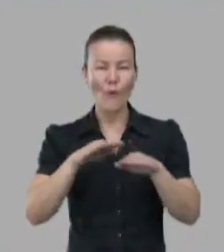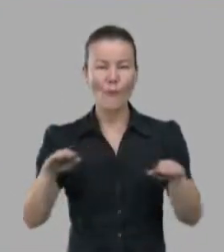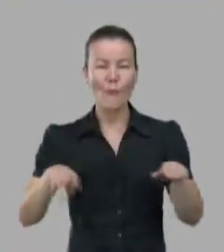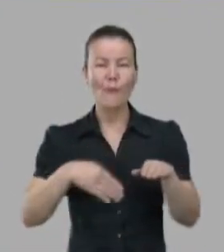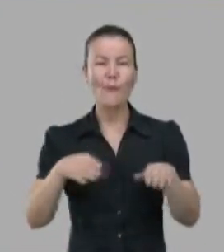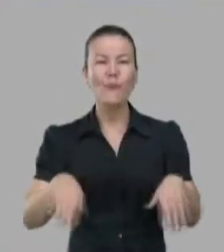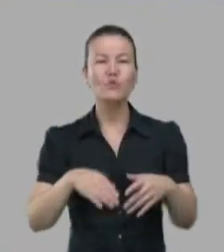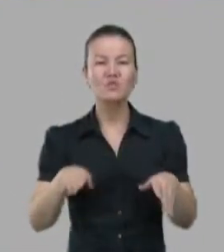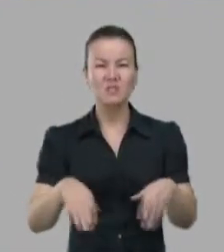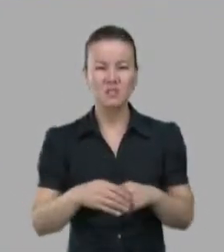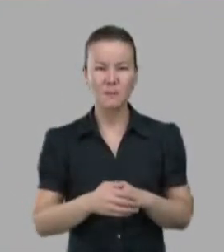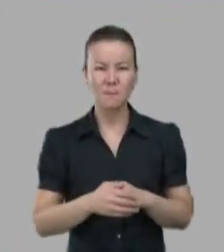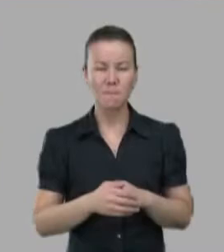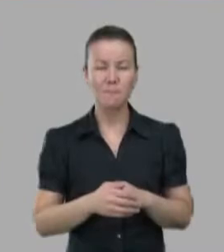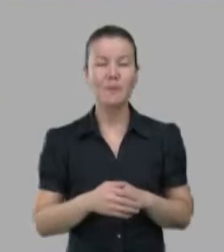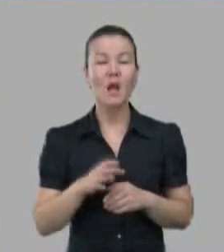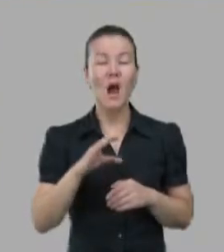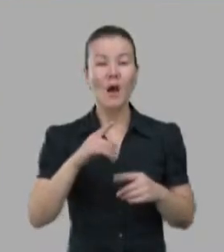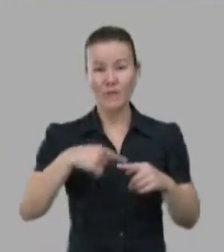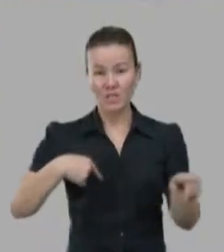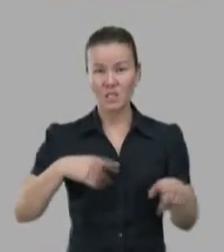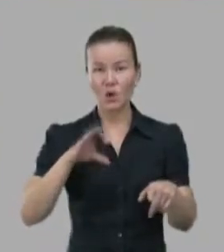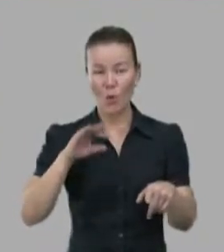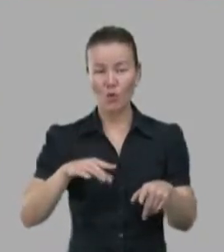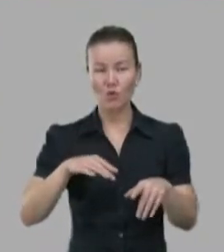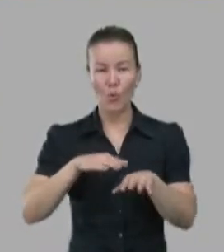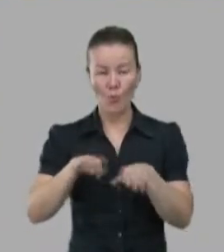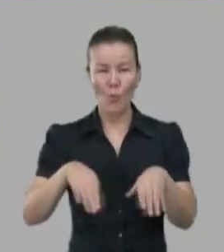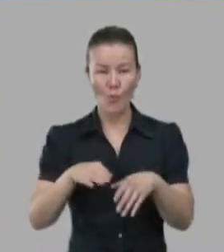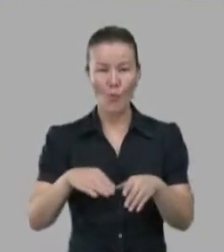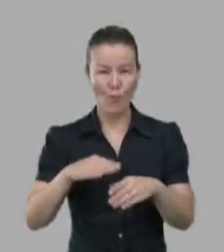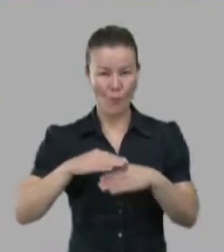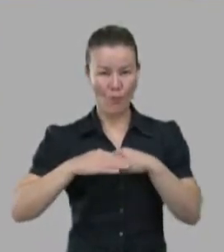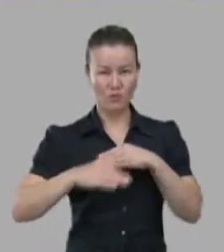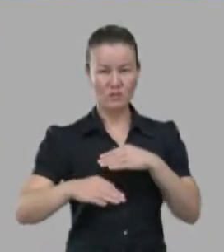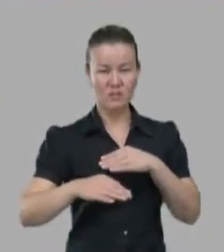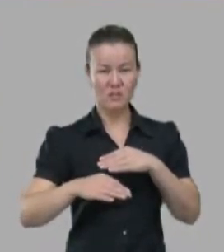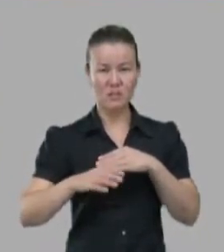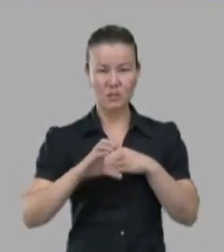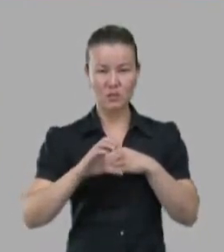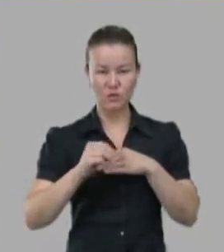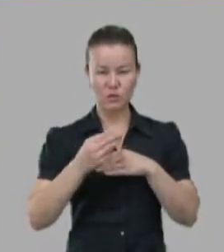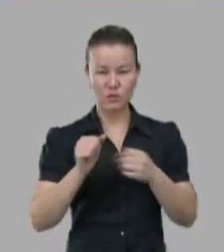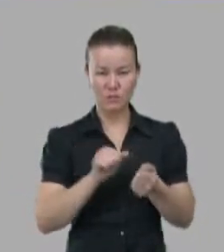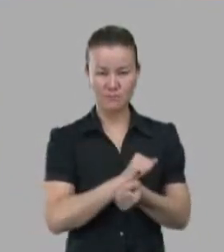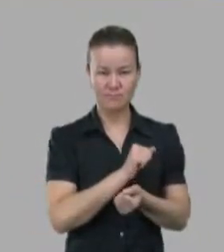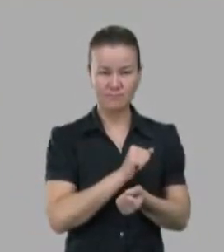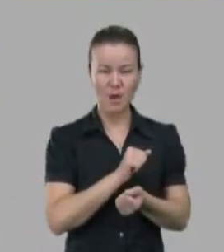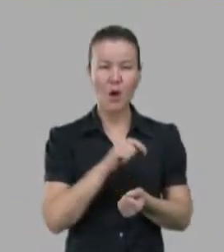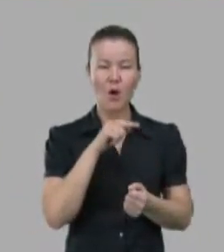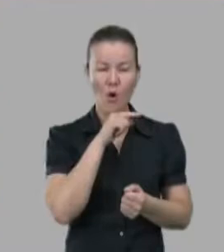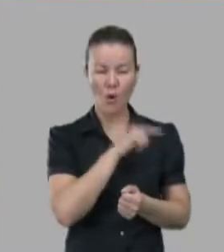Но в отличие от пустынь суши, он обитаем.